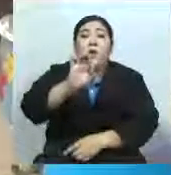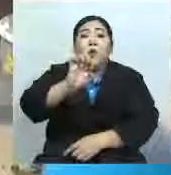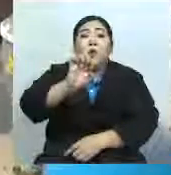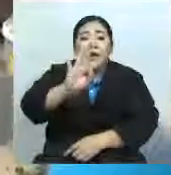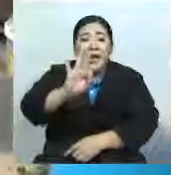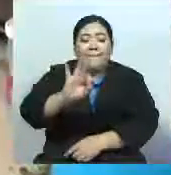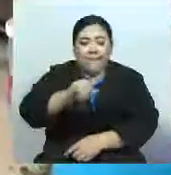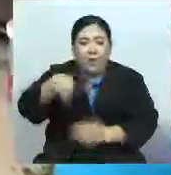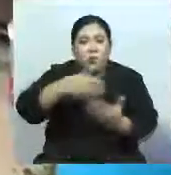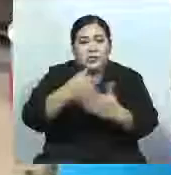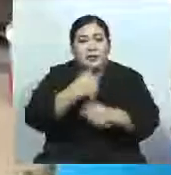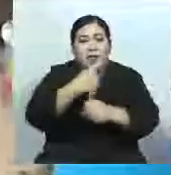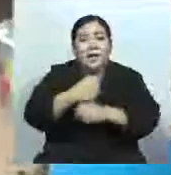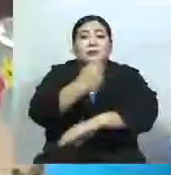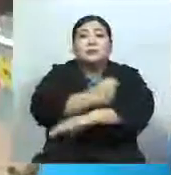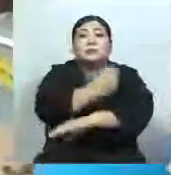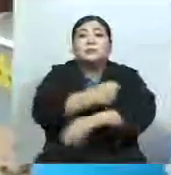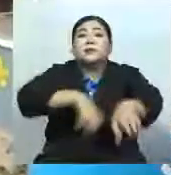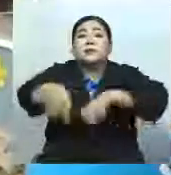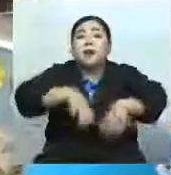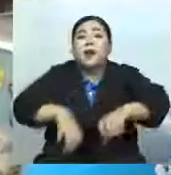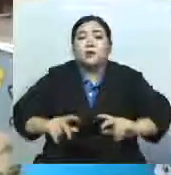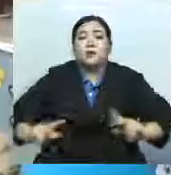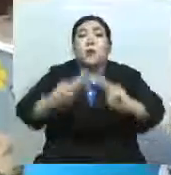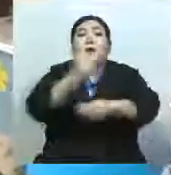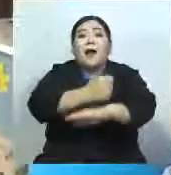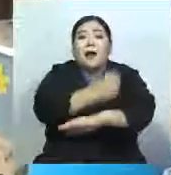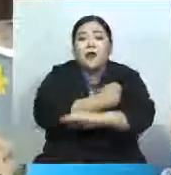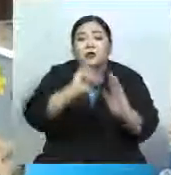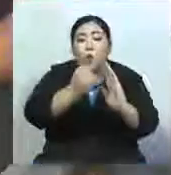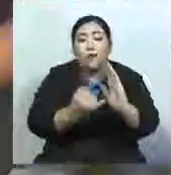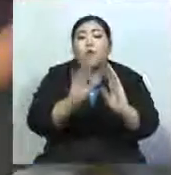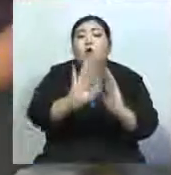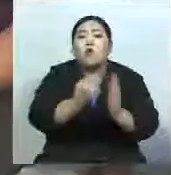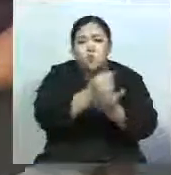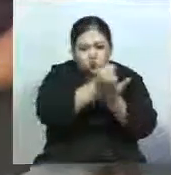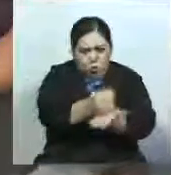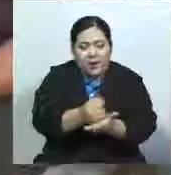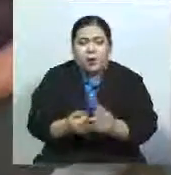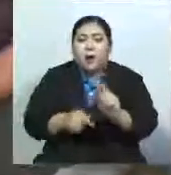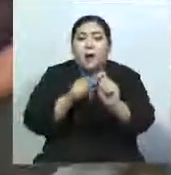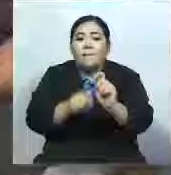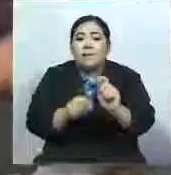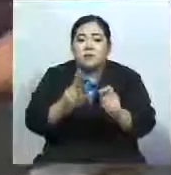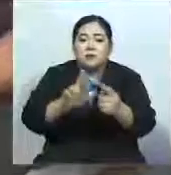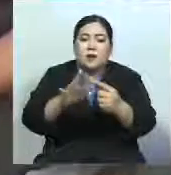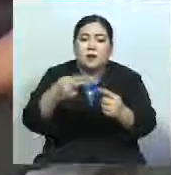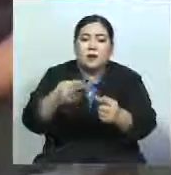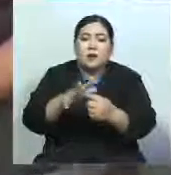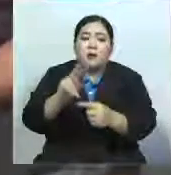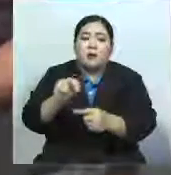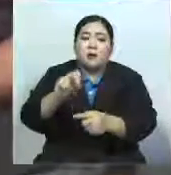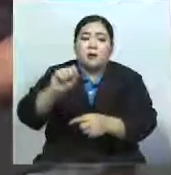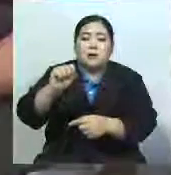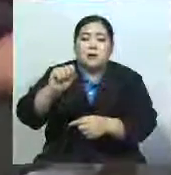านจังหวัดรวมทั้งตัวแทนจากสำนักงานสวัสดิการและคุ้มครองแรงงานจังหวัดร่วมกับทางอำเภอละหานทรายตำรวจส